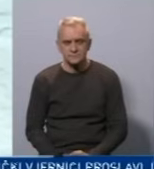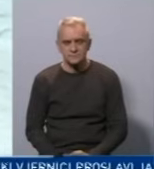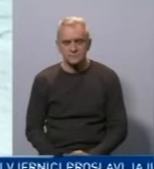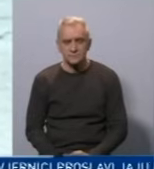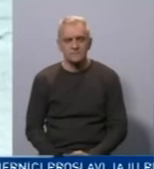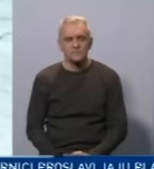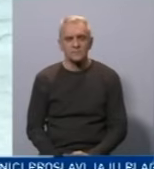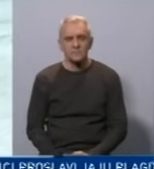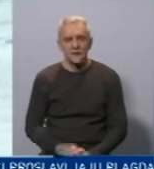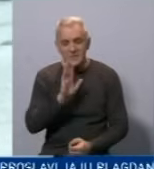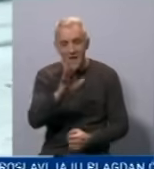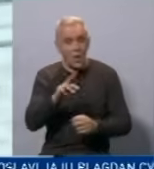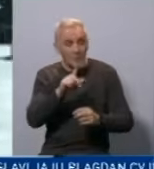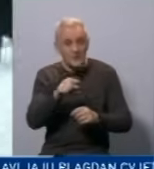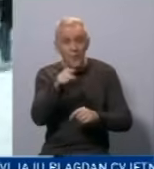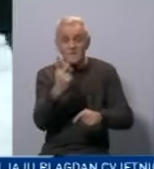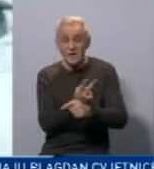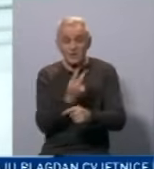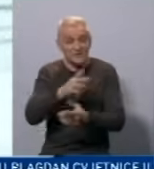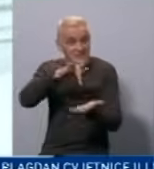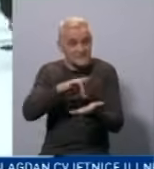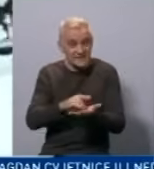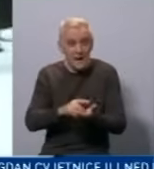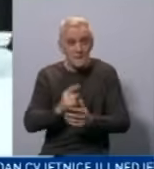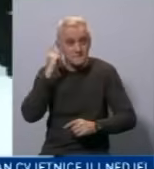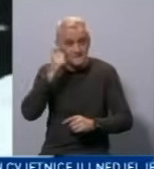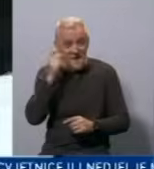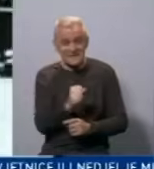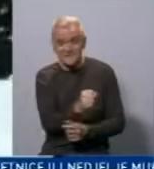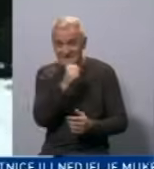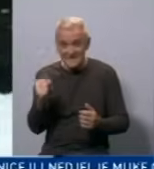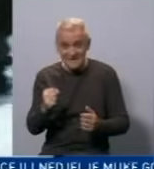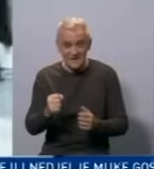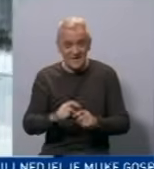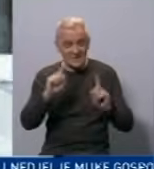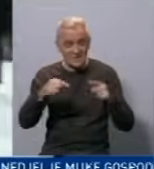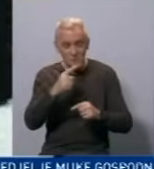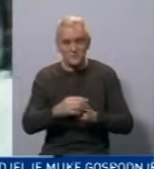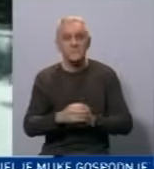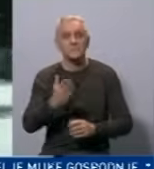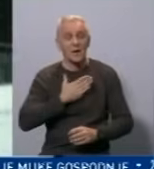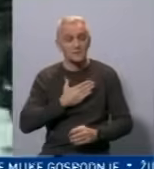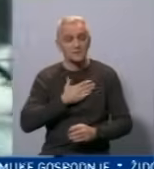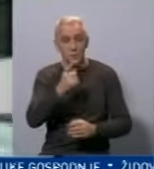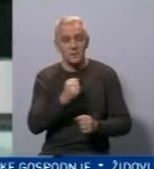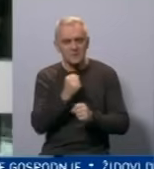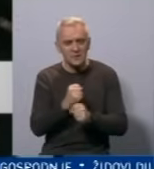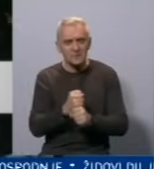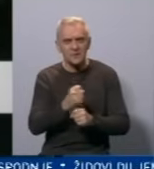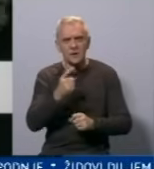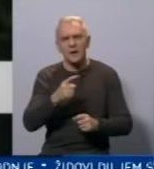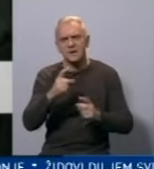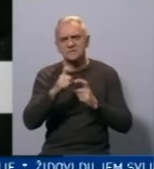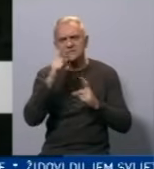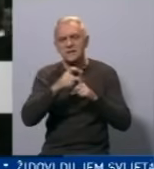Tako je, brate, ova državna u sredinu, partijska desno, Svojim djelima i osebujnim izrazom